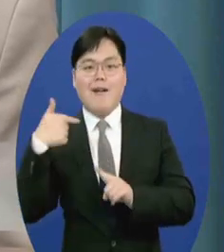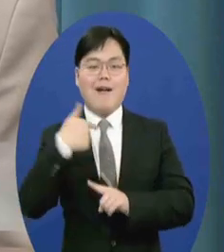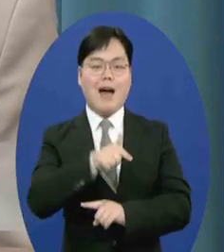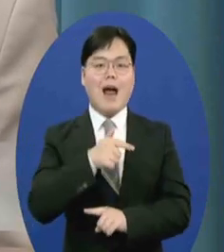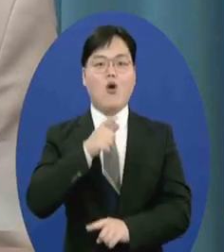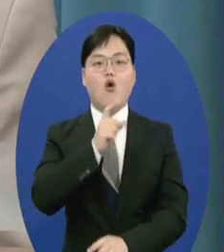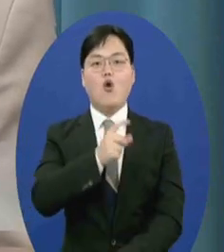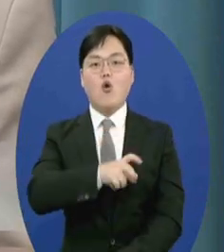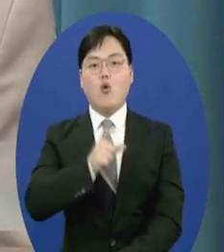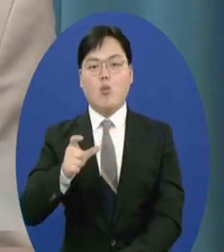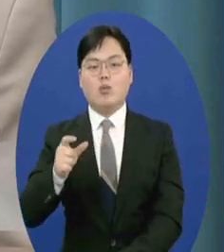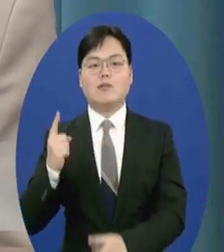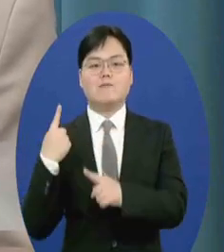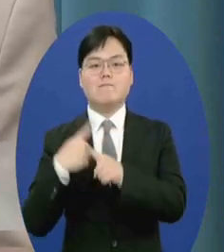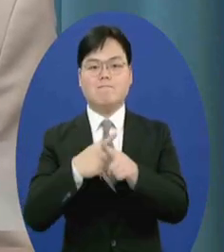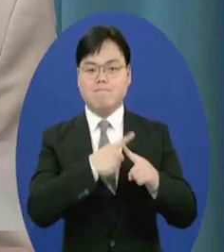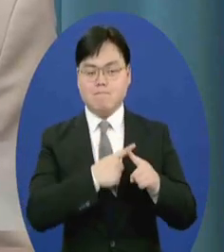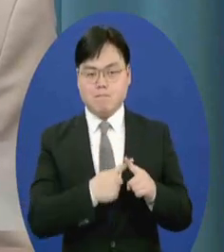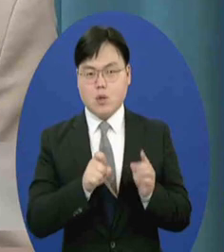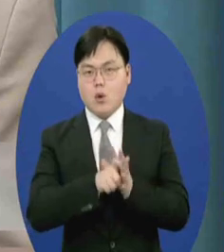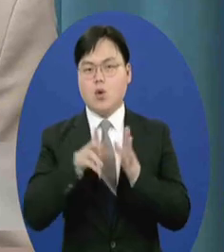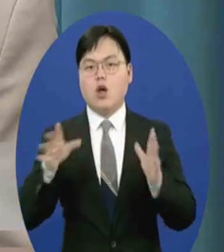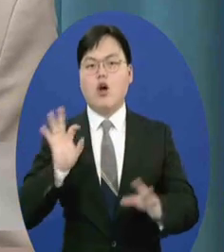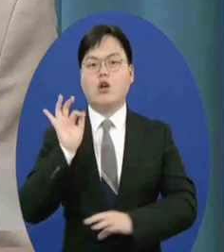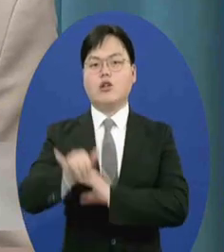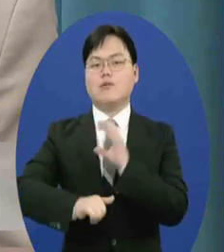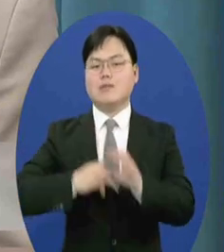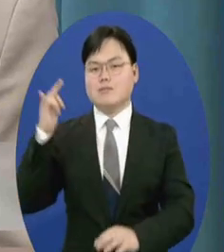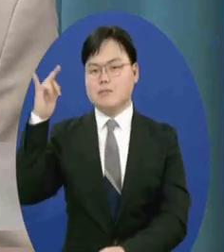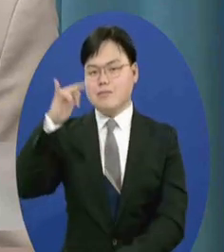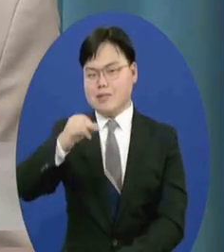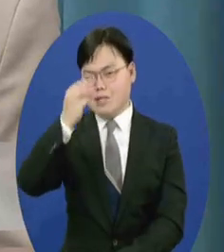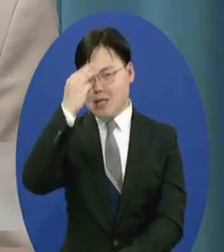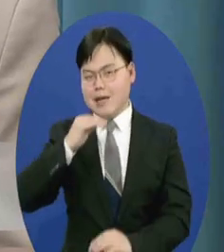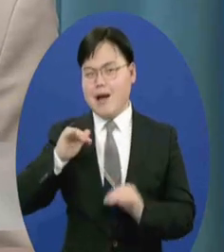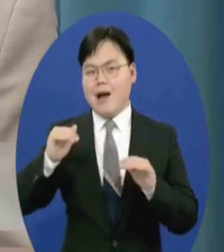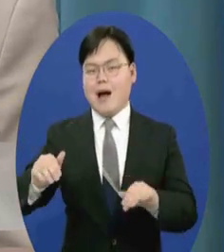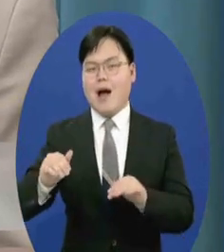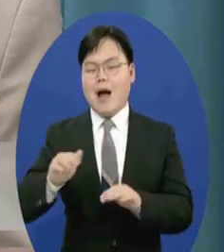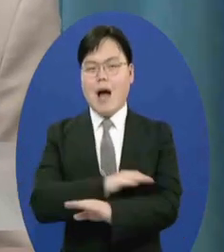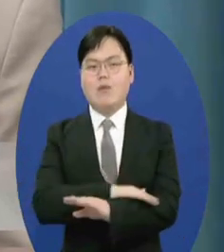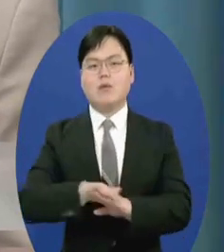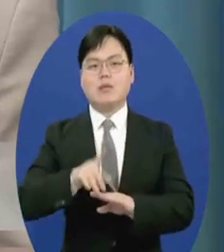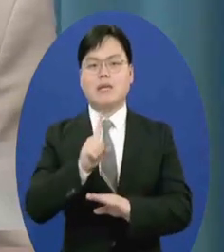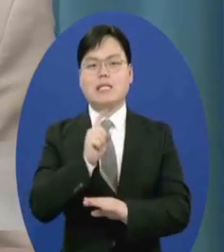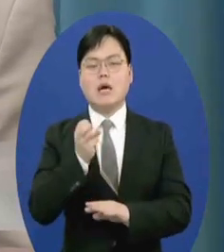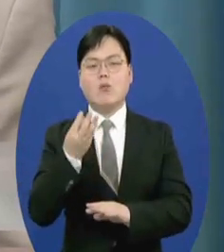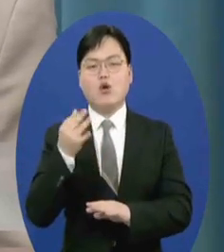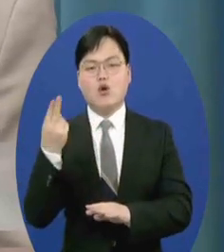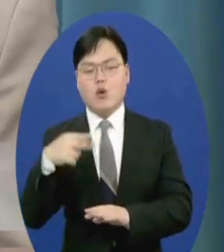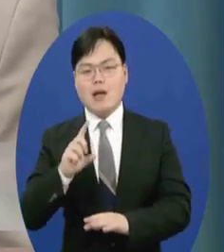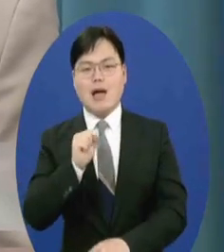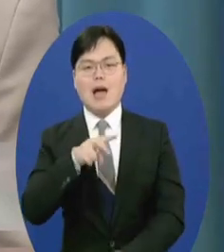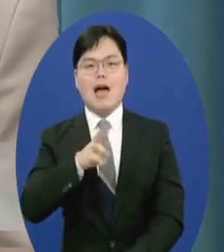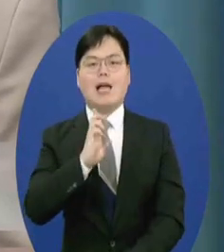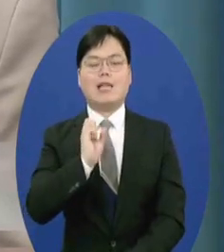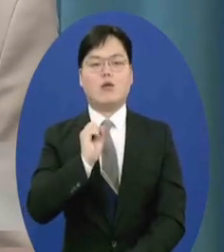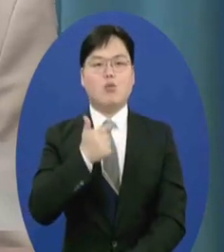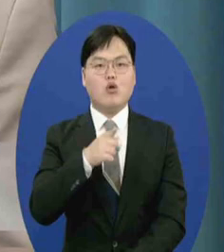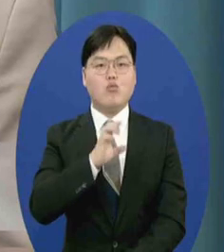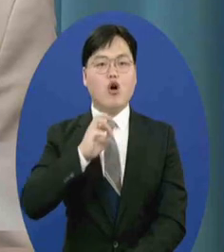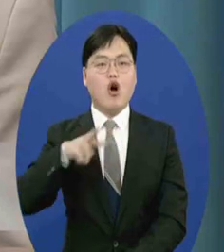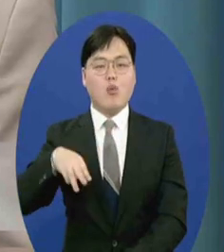зорчигч тээврийн хөдөлгөөнийг төр зогсоосон хугацааг олон улсын агаарын замын Чингис хаан автозамын замын өвд Алтан Болог бомбоос